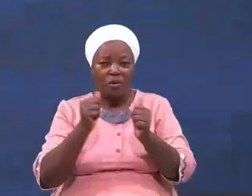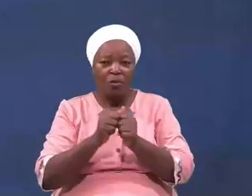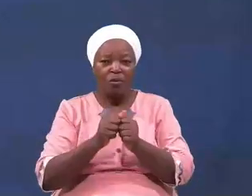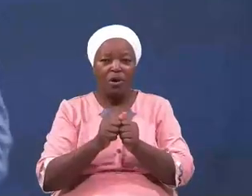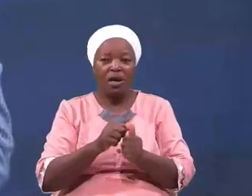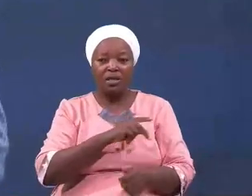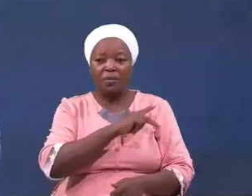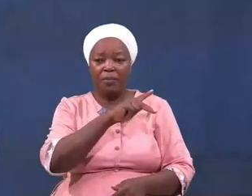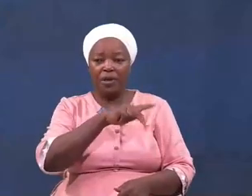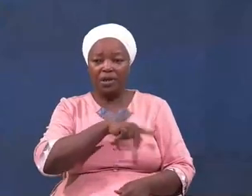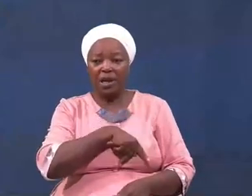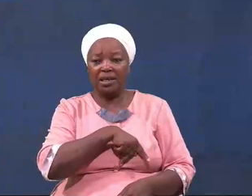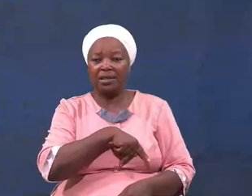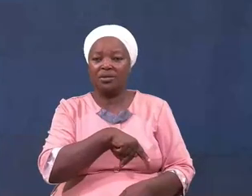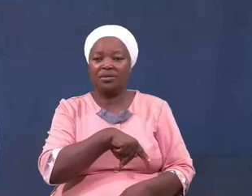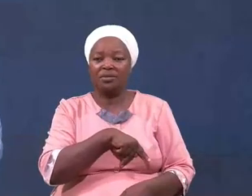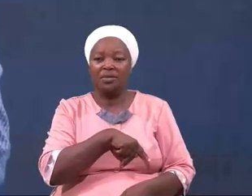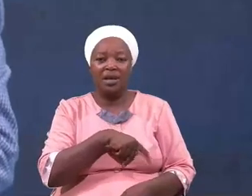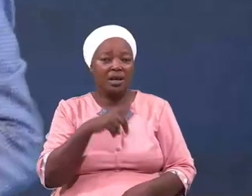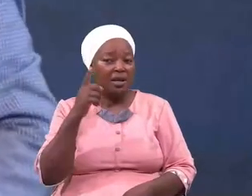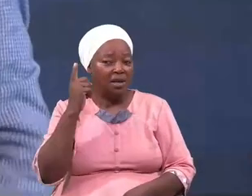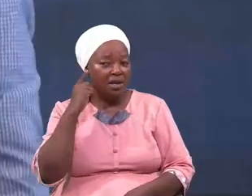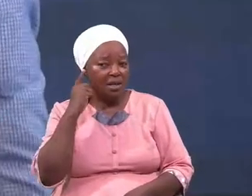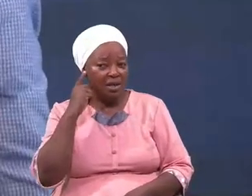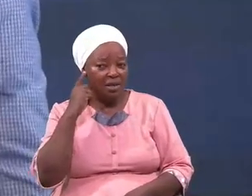Entendre avec la personnalisation.